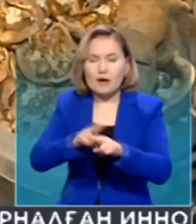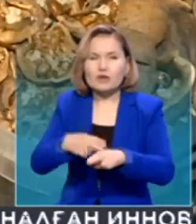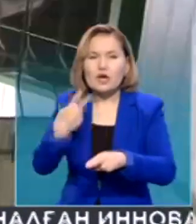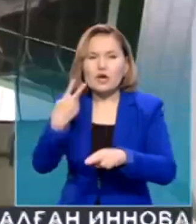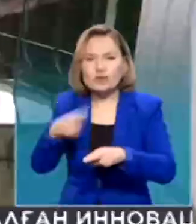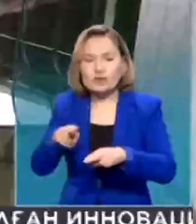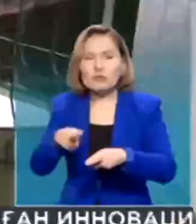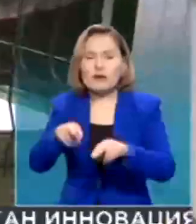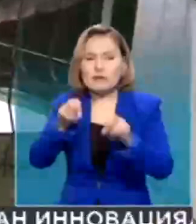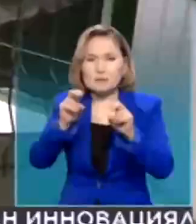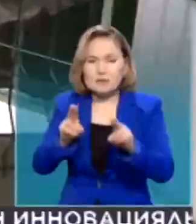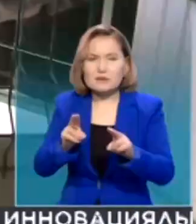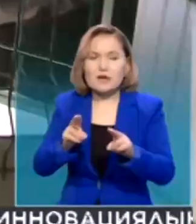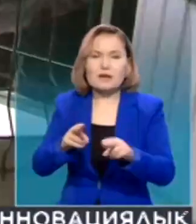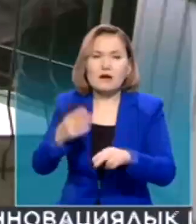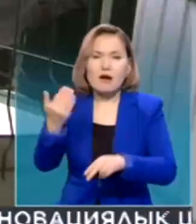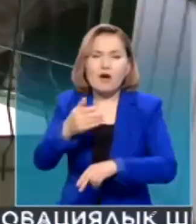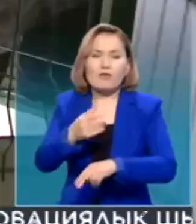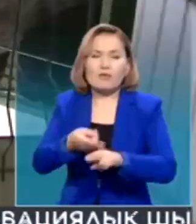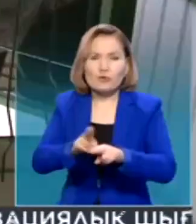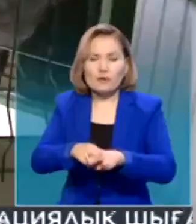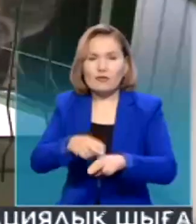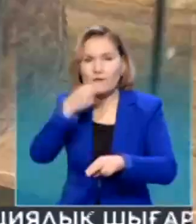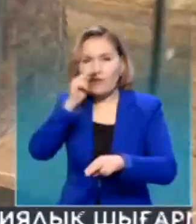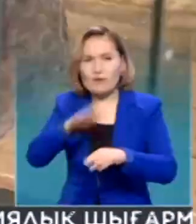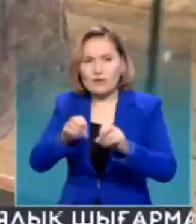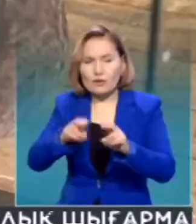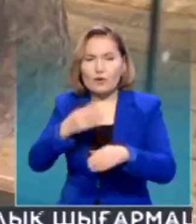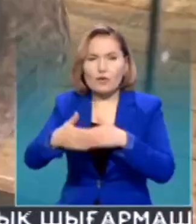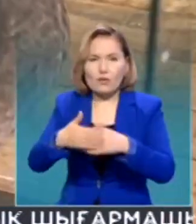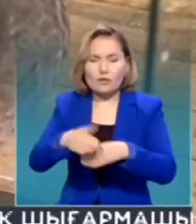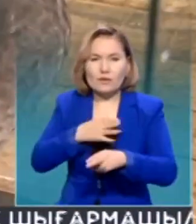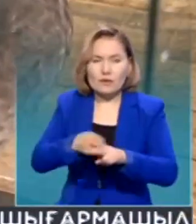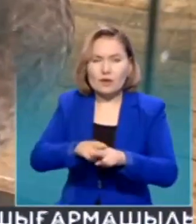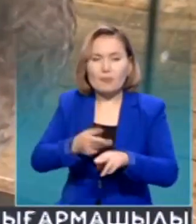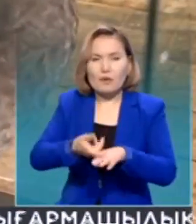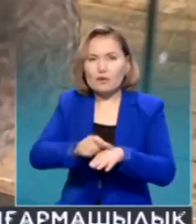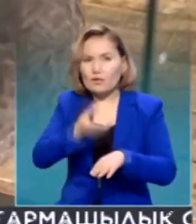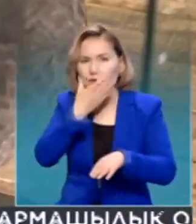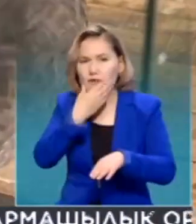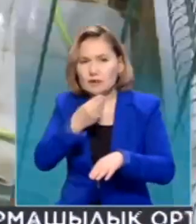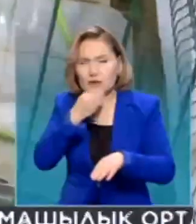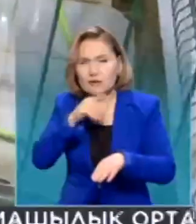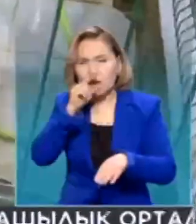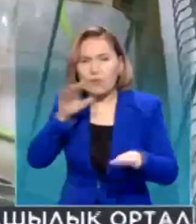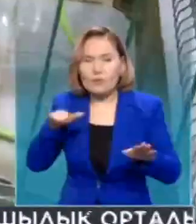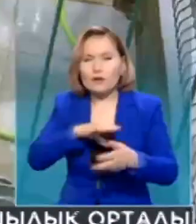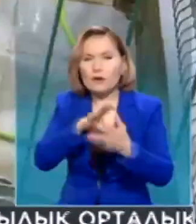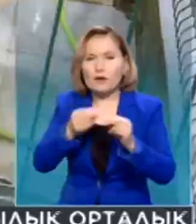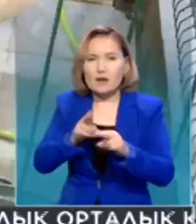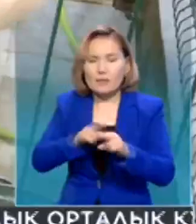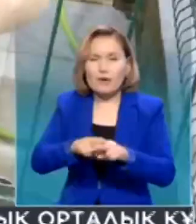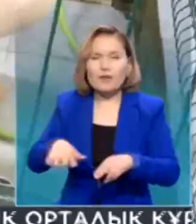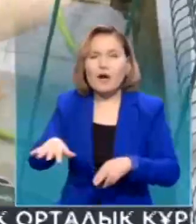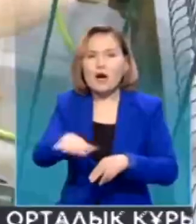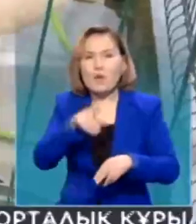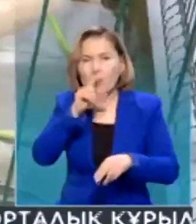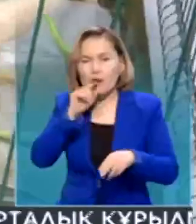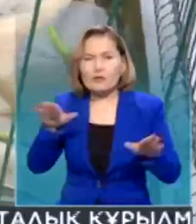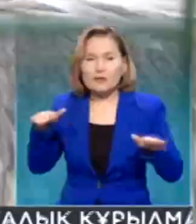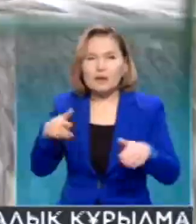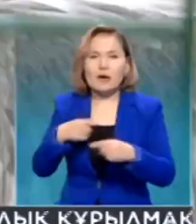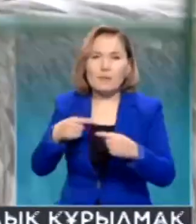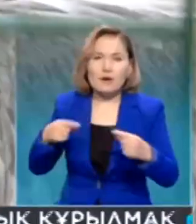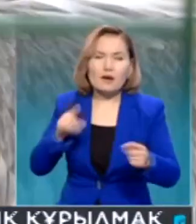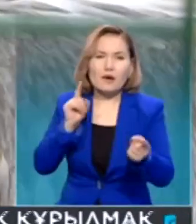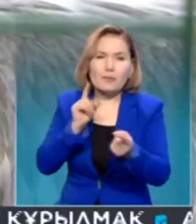шартты бұзыпты. Жем суы дұрыс болса, құстардың қауырсыны құлпырып, ерекше сұлуланып кетеді дейді мамандар. Жалпы хайуанаттар бағы көптеген сирек